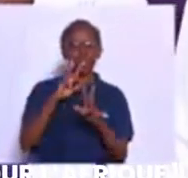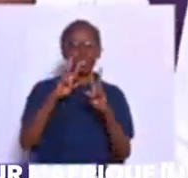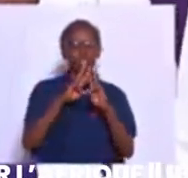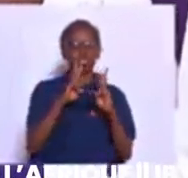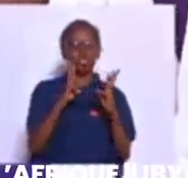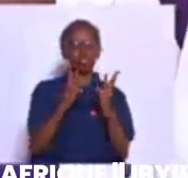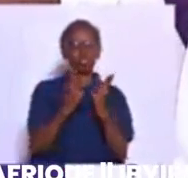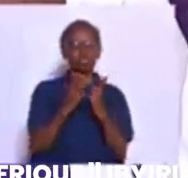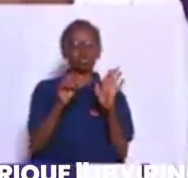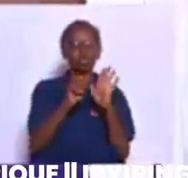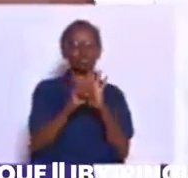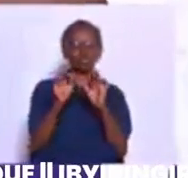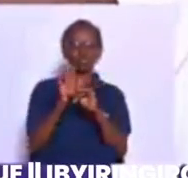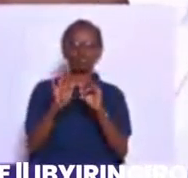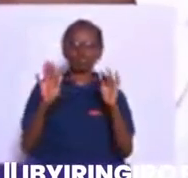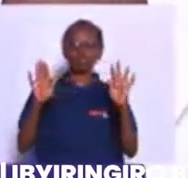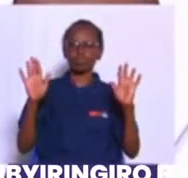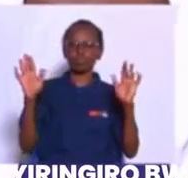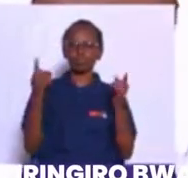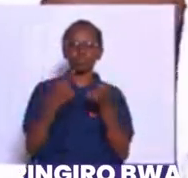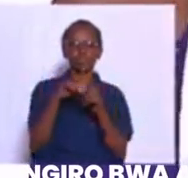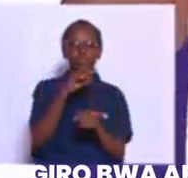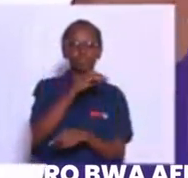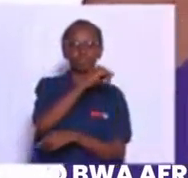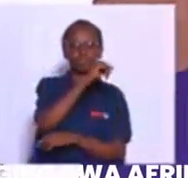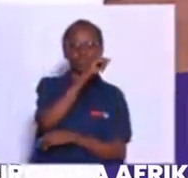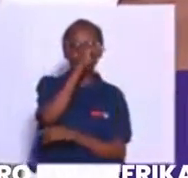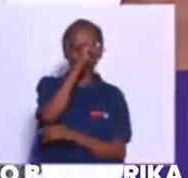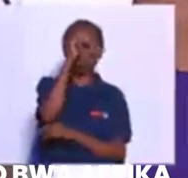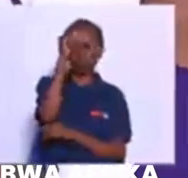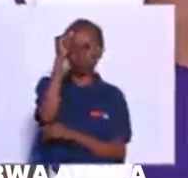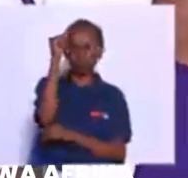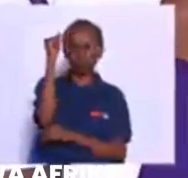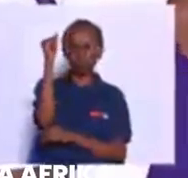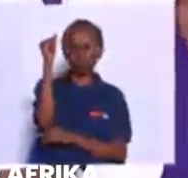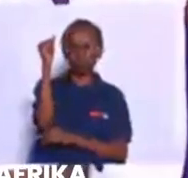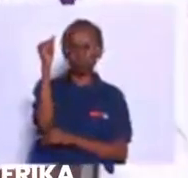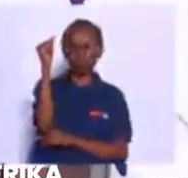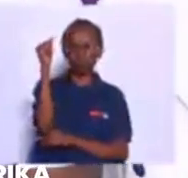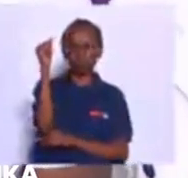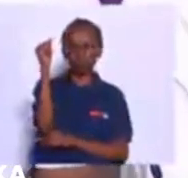kamsulubisha lakini kafufuka.